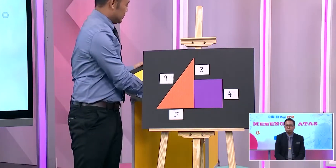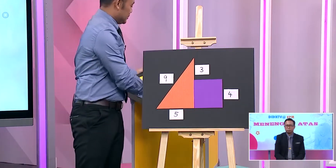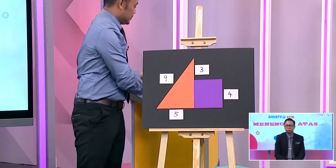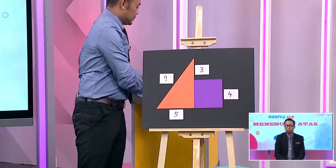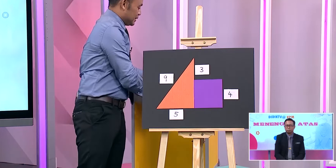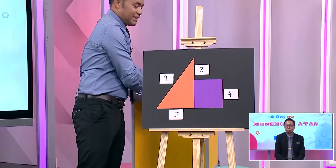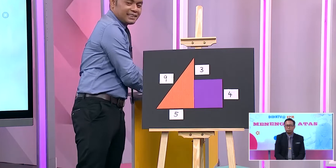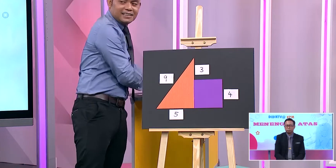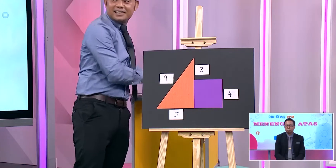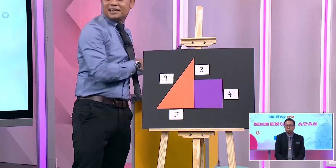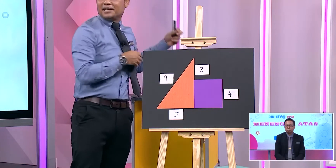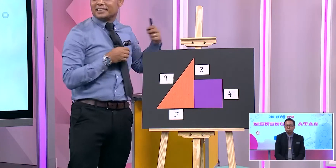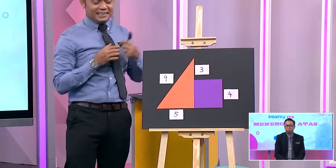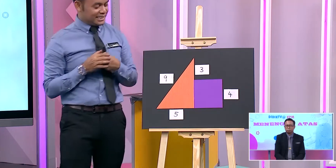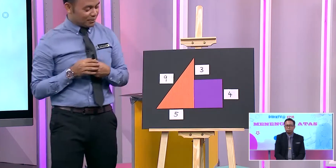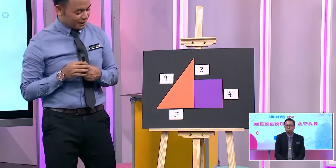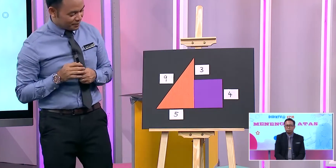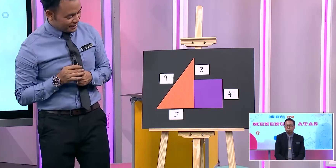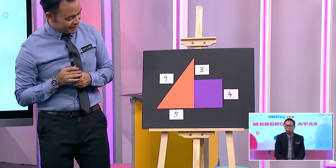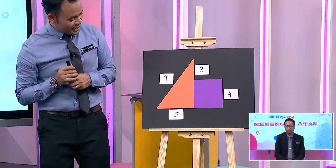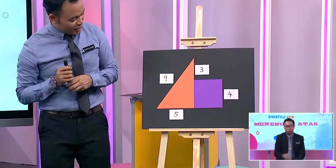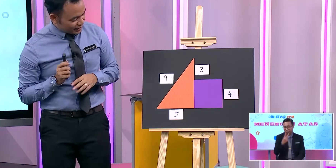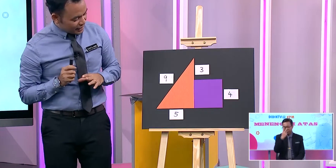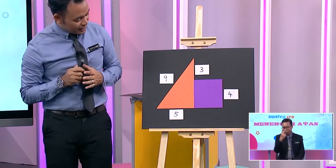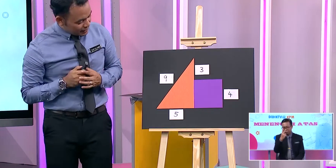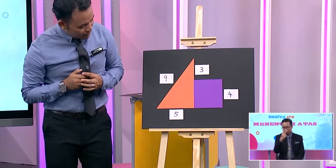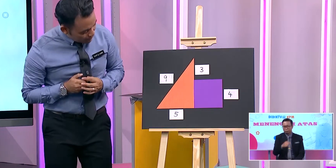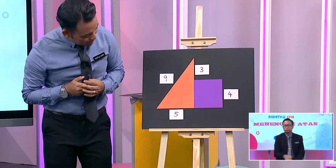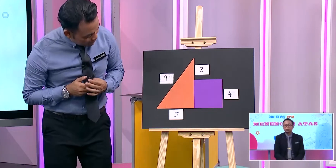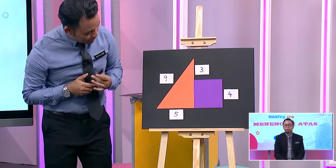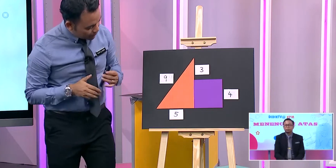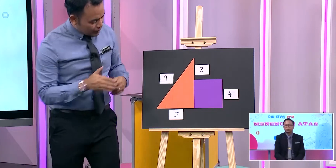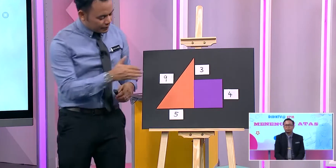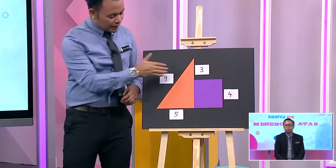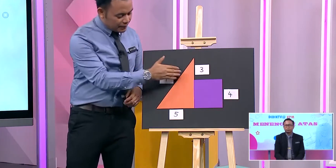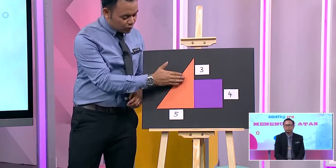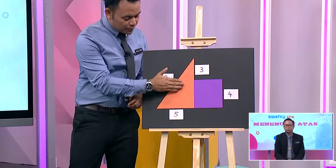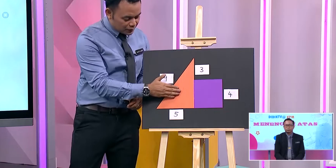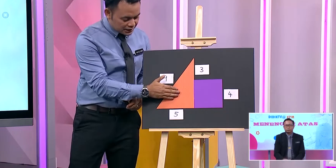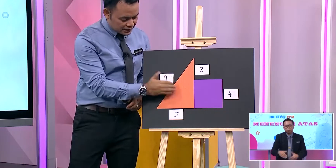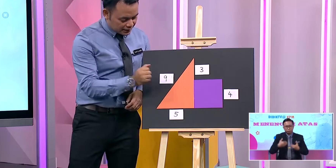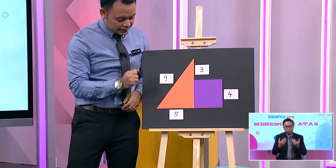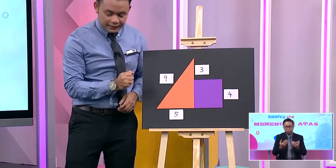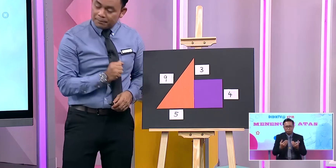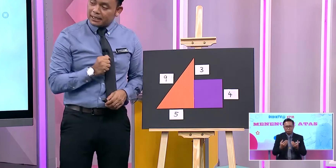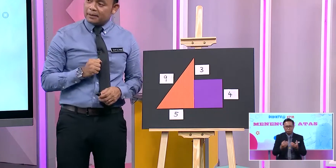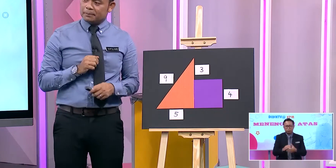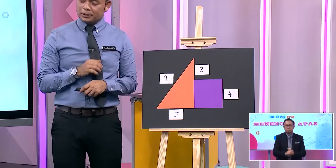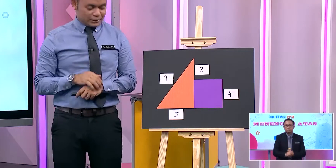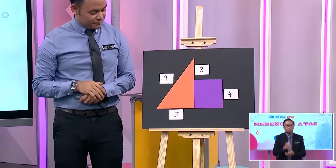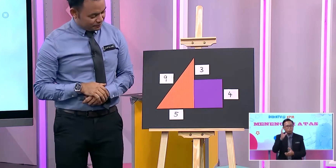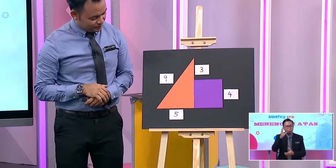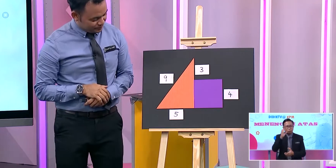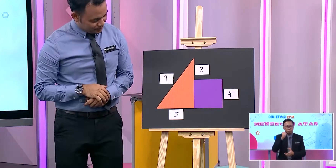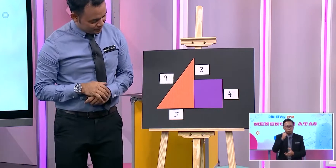nama Ah oke oke oke oke baju bentuknya boleh Jingga ini Apakah